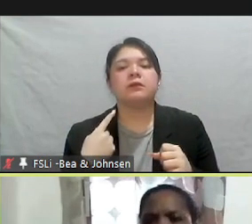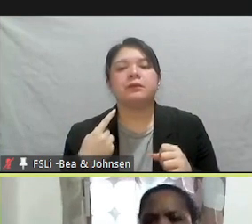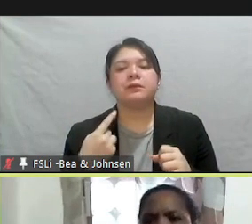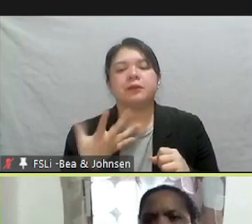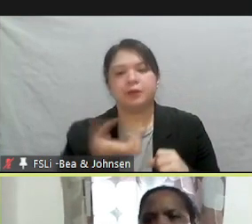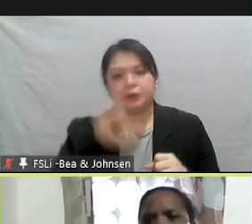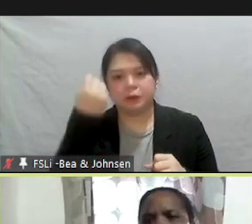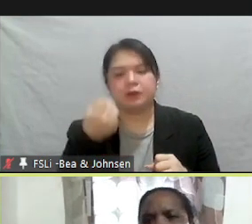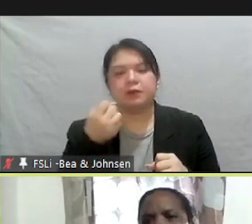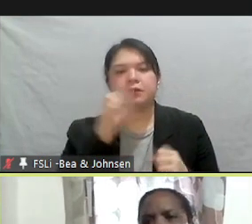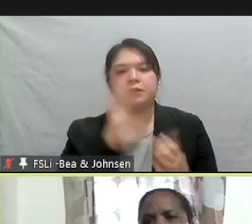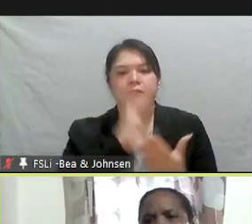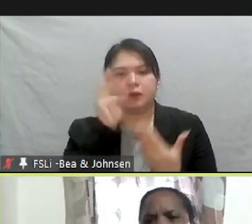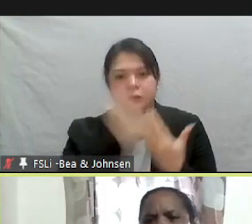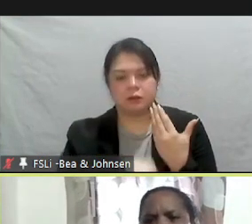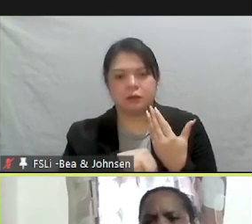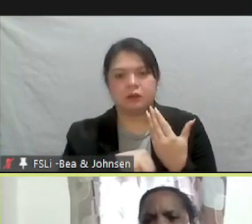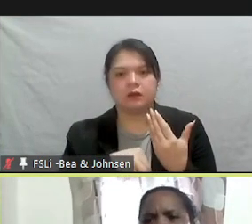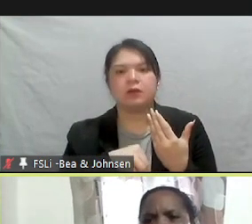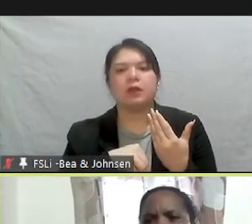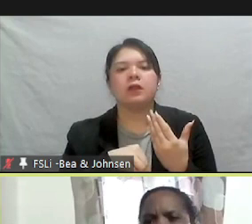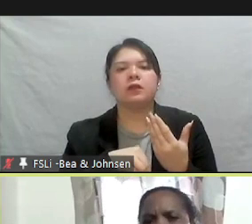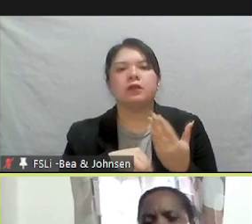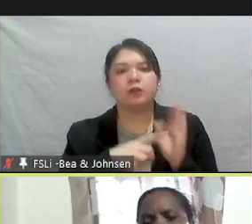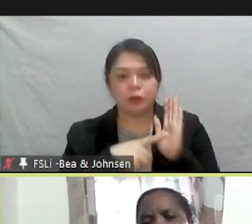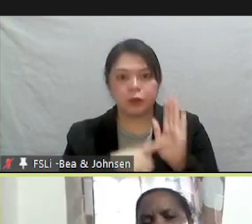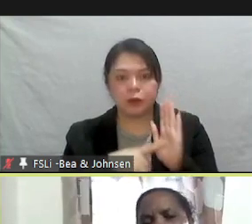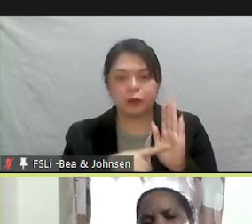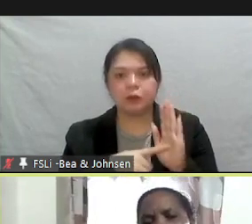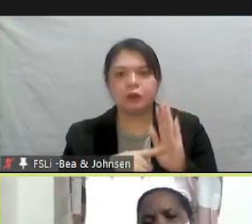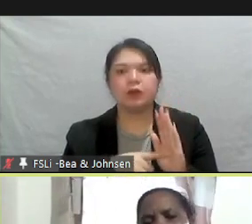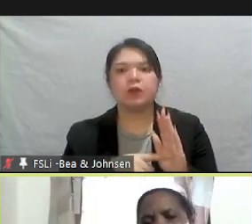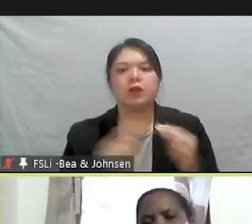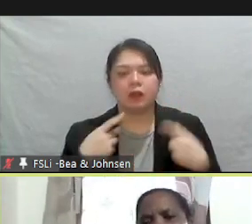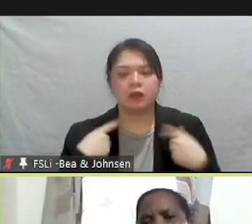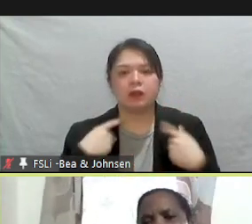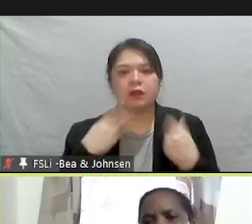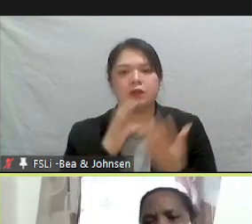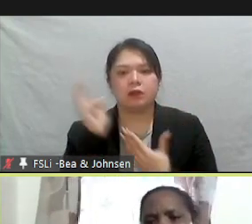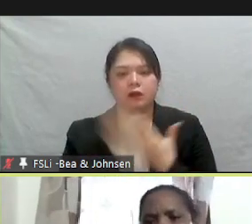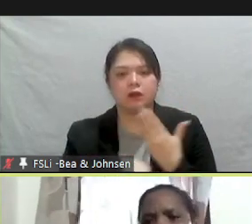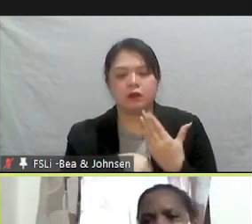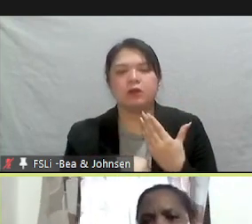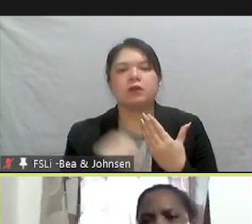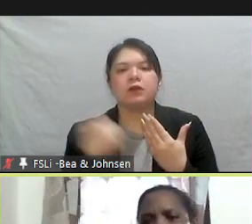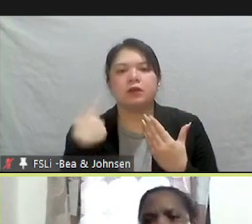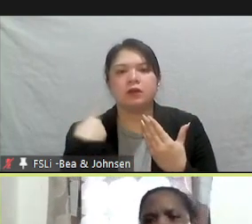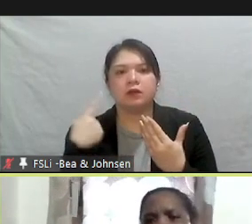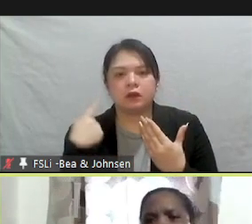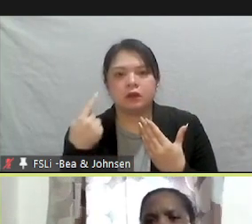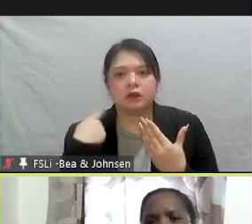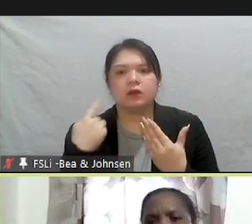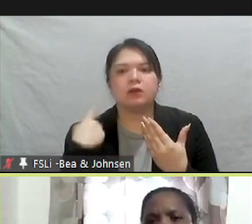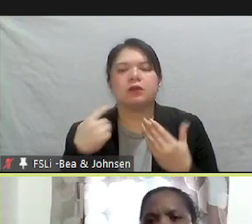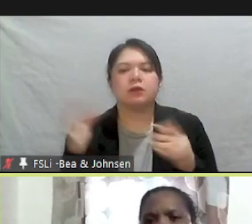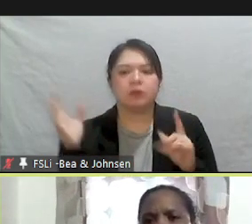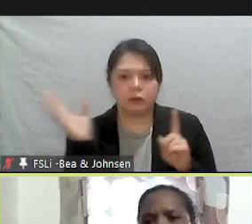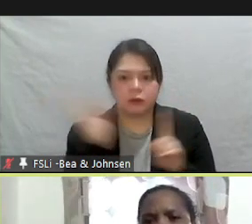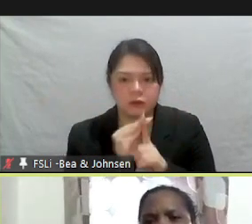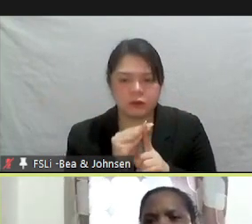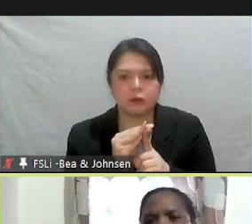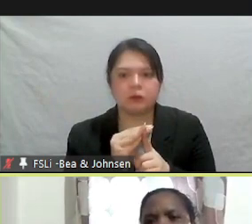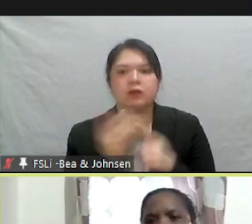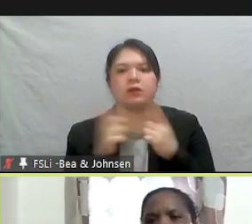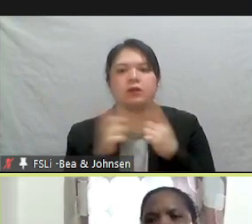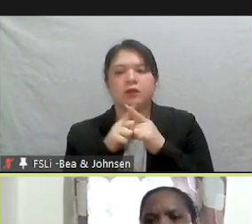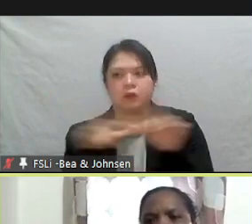sariling kurikulum na kung saan nilalaman dapat ng kurikulum na iyan ay ang aming kultura,